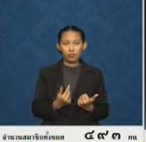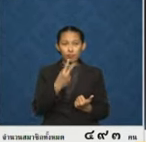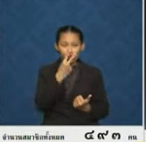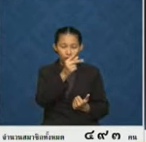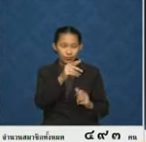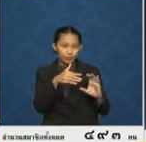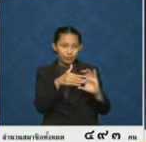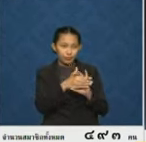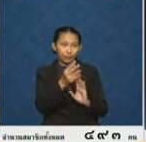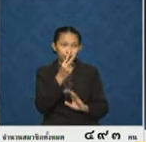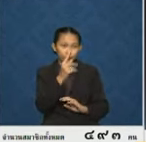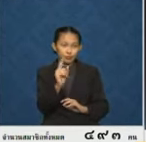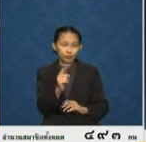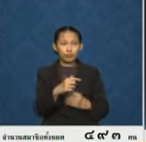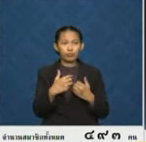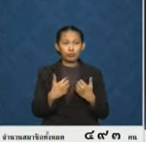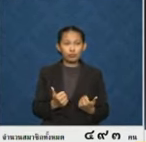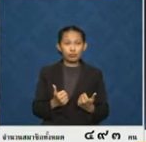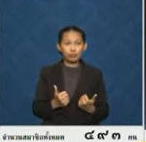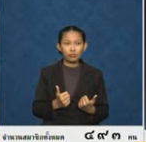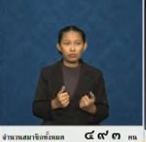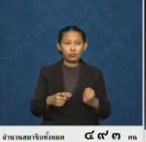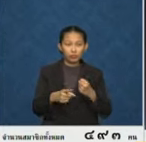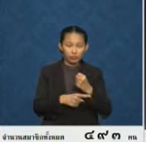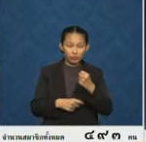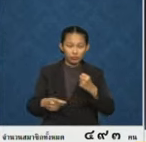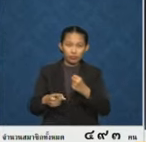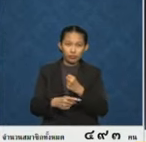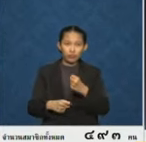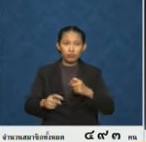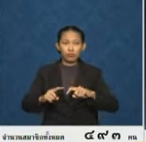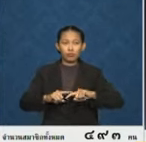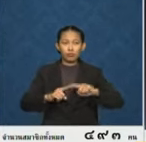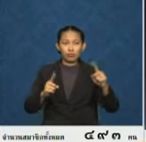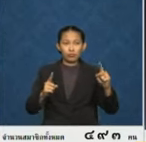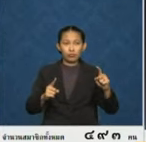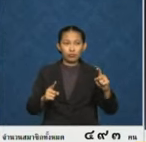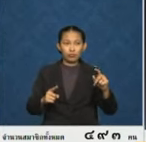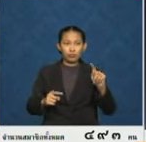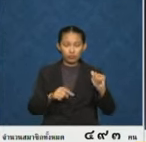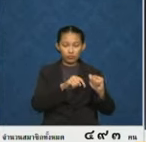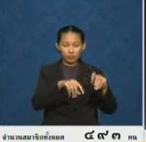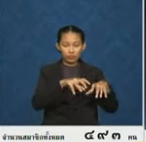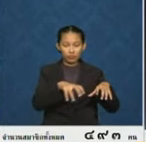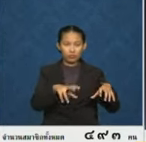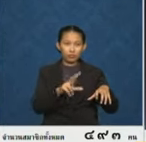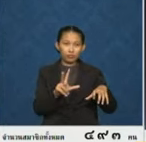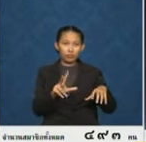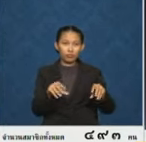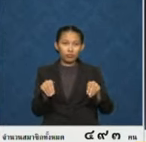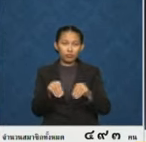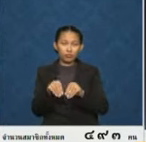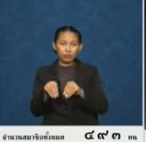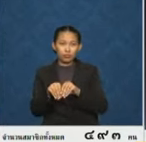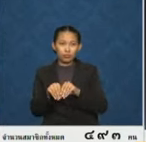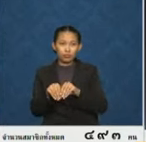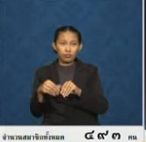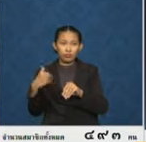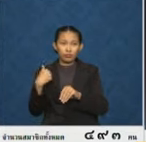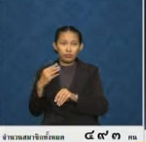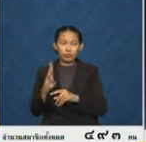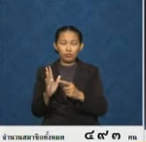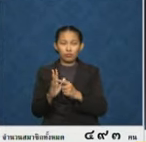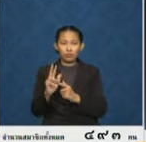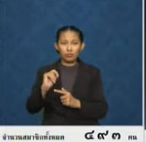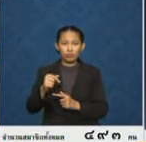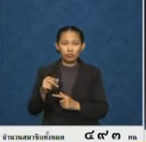สไลด์ว่าเป็นฤดูเก็บเกี่ยวแล้วแต่ว่า 3ตำบลนี้เป็นตำบลติดกับบางกรรมโมเดลซึ่งน้ำ